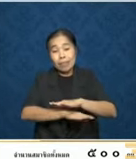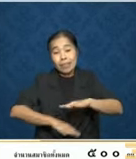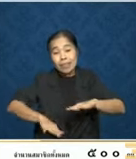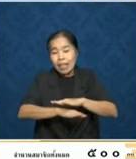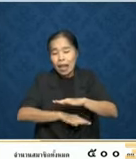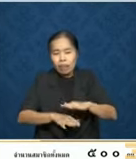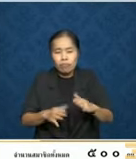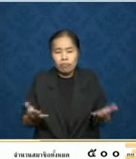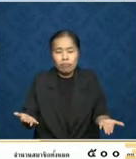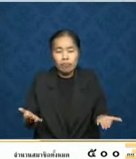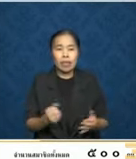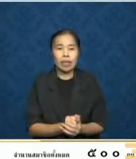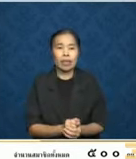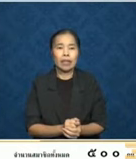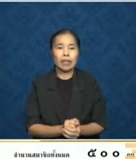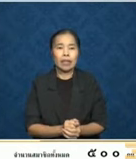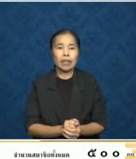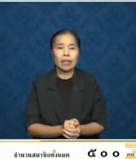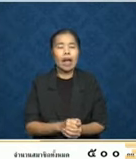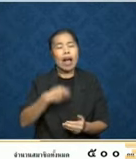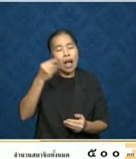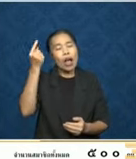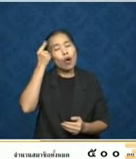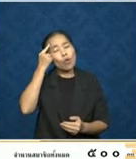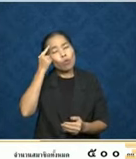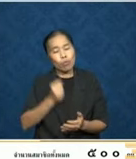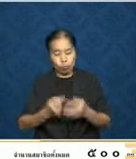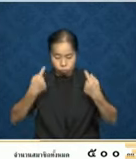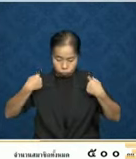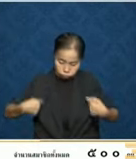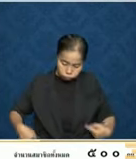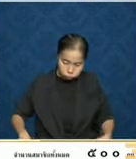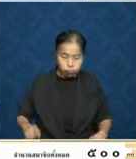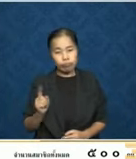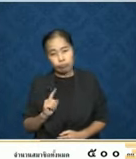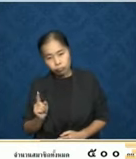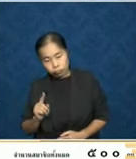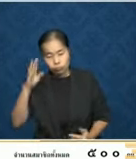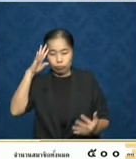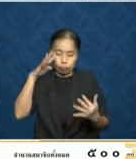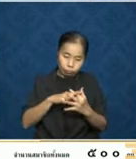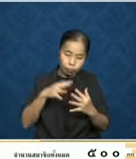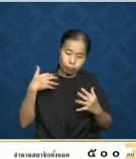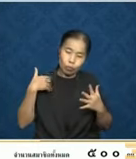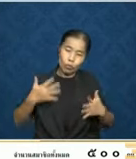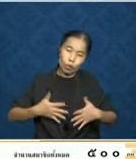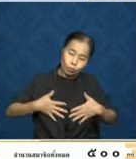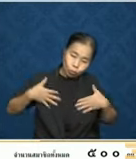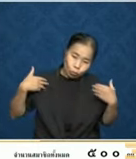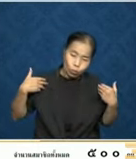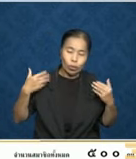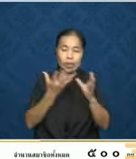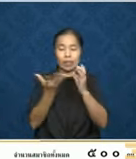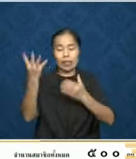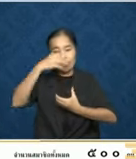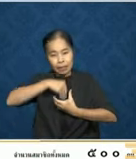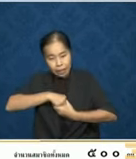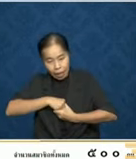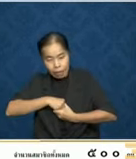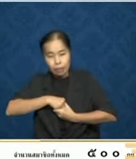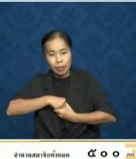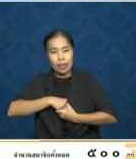คะก็จะมีเรื่องมีเรื่องของการเรียนรู้เรื่องร่างกายการเจริญเติบโตสุขภาพจิตมีความสุขคุณธรรมจริยธรรมเรียนรู้เรื่องปรัช